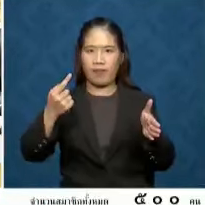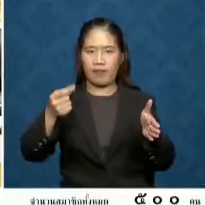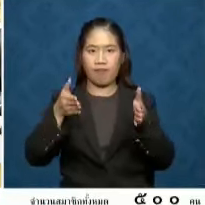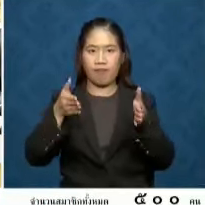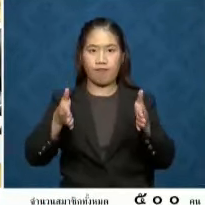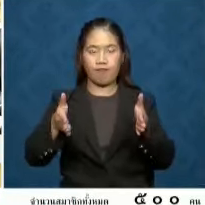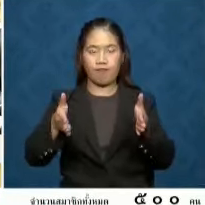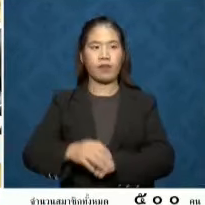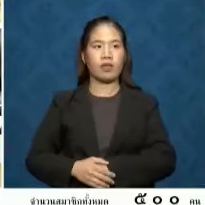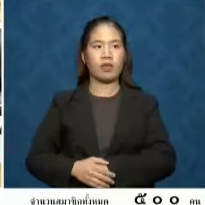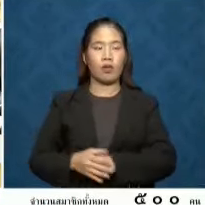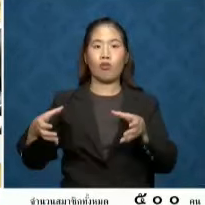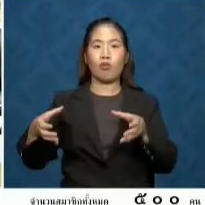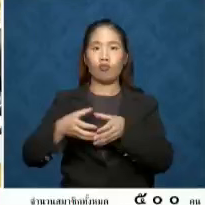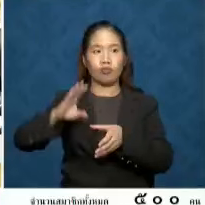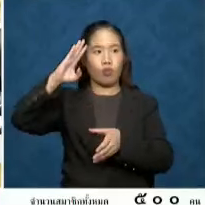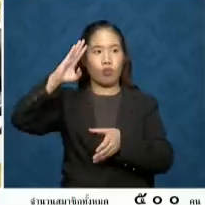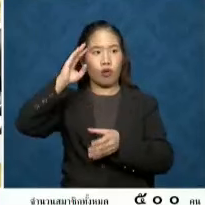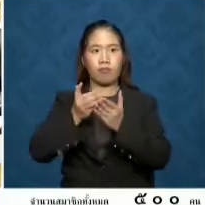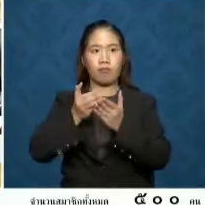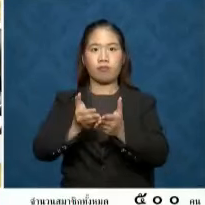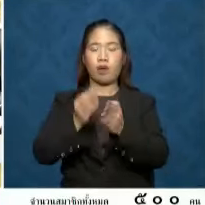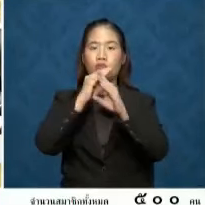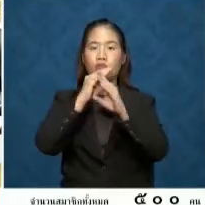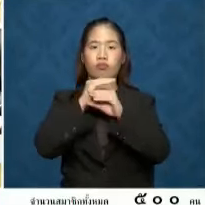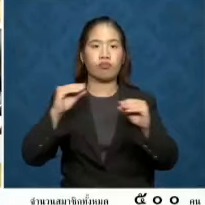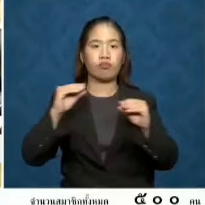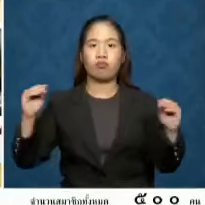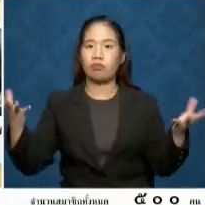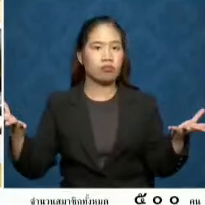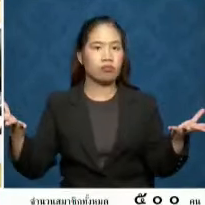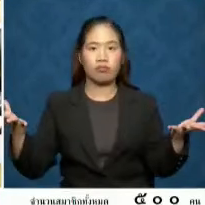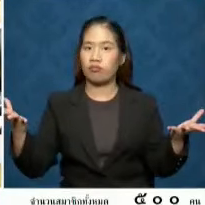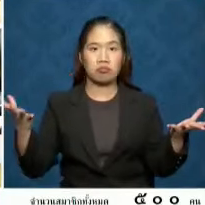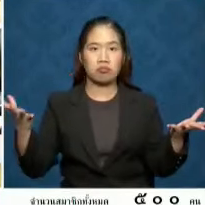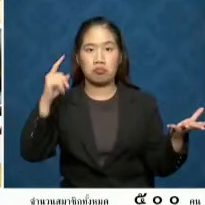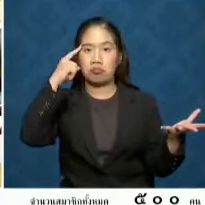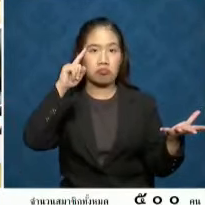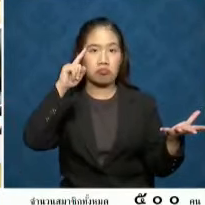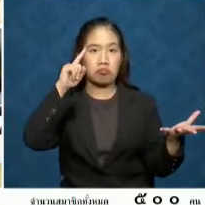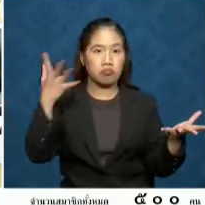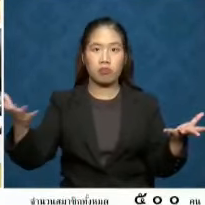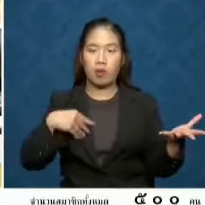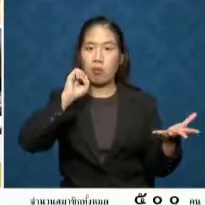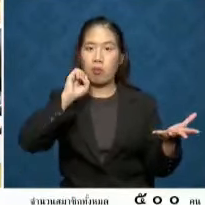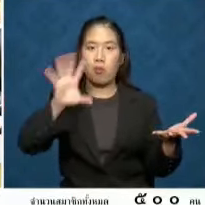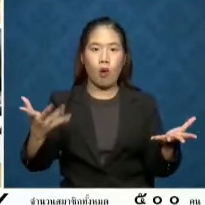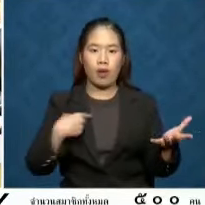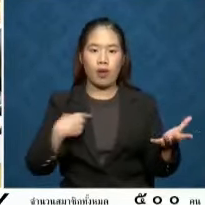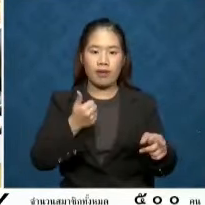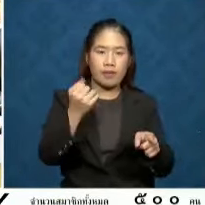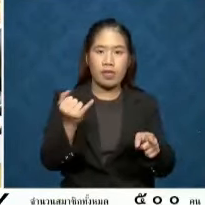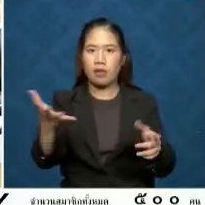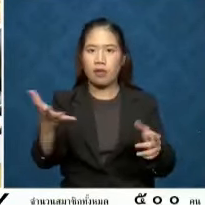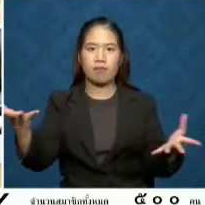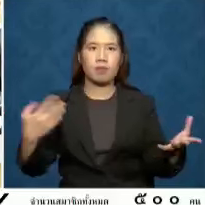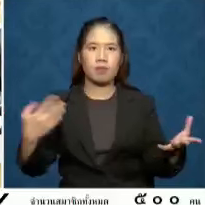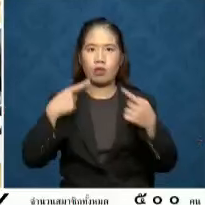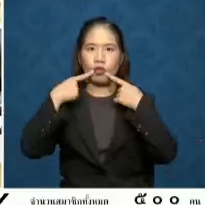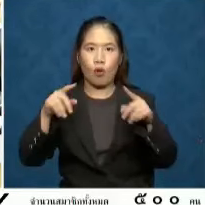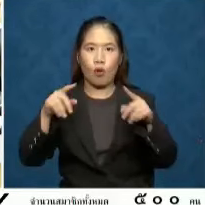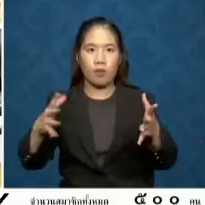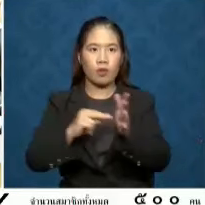พอกองทัพเรือไม่ยอมตอบจดหมายเขาครับนิ่งเฉยทำเป็นไม่รู้ไม่ชี้ไม่รายงานด้วยว่าสถานะยุทโธปกรณ์เขาอยู่สภาพไหนซึ่งมันเป็นการฝืน